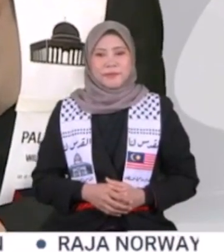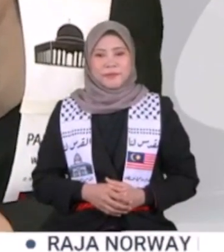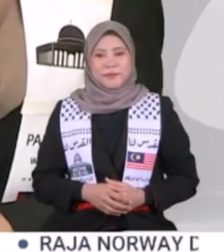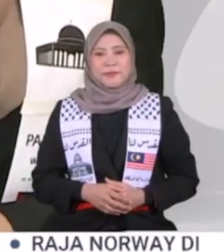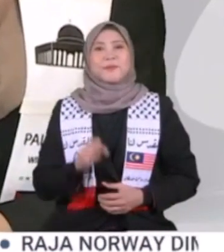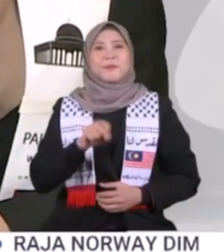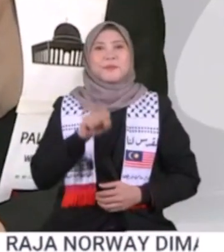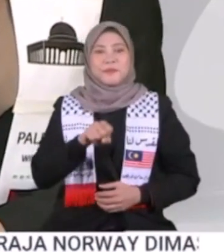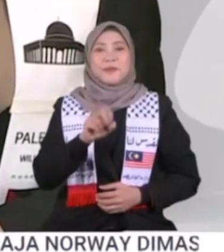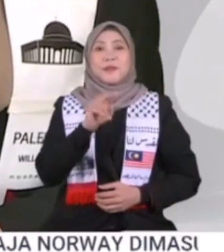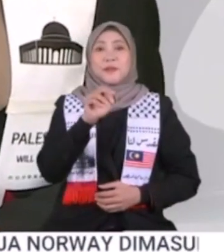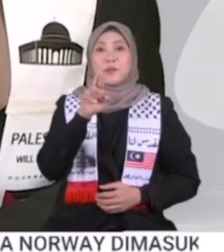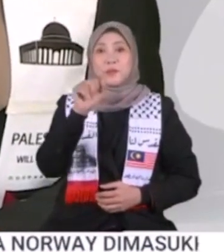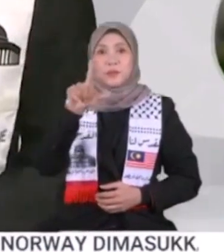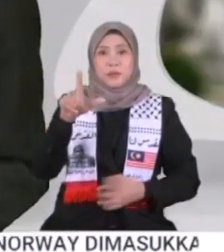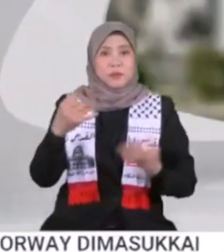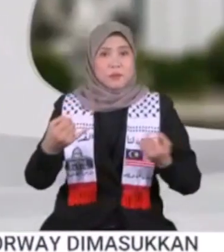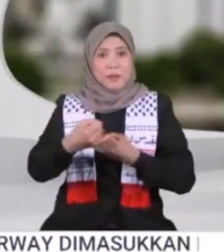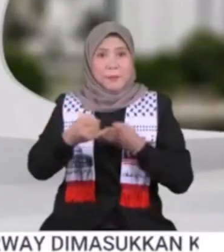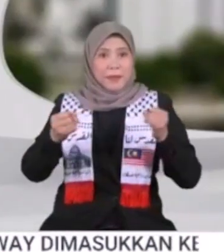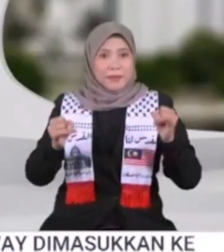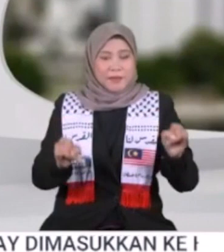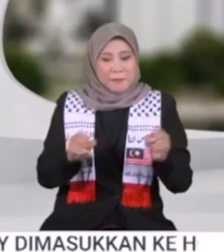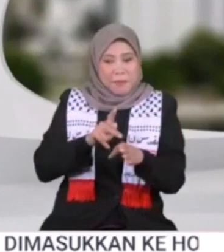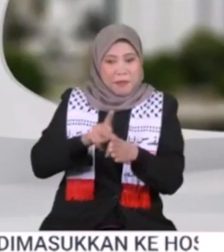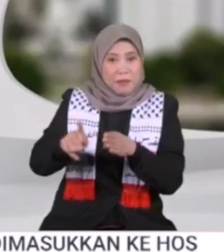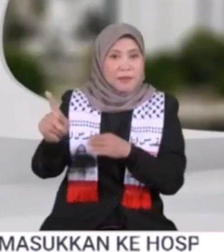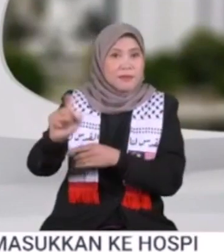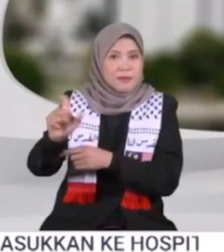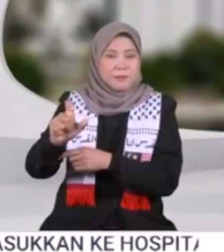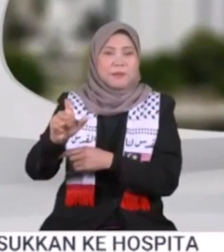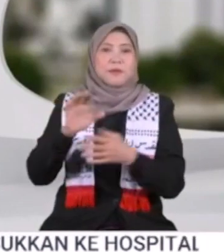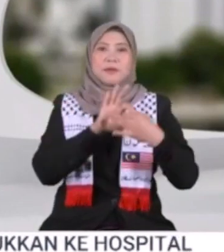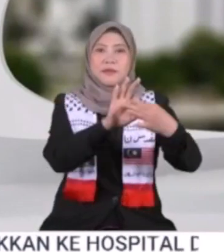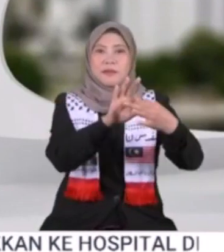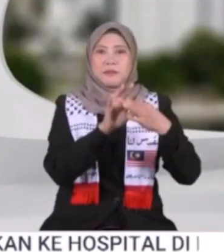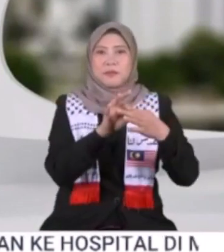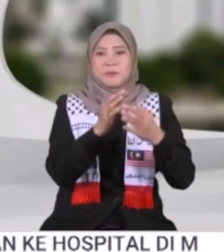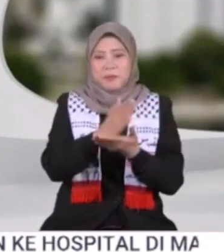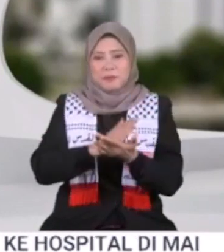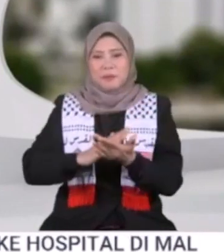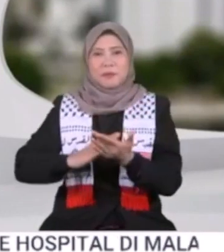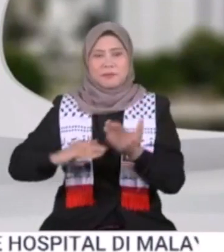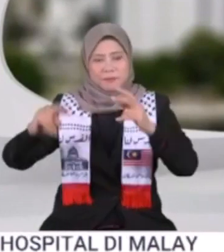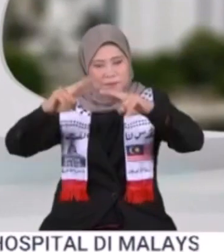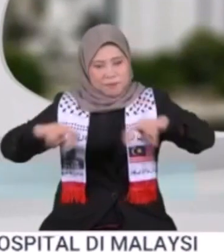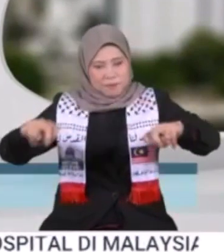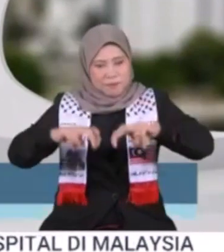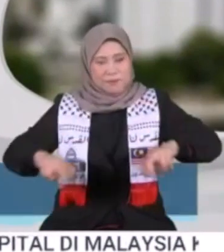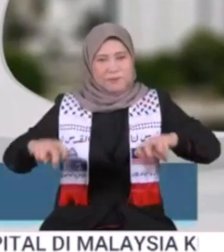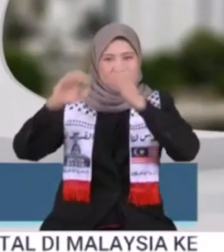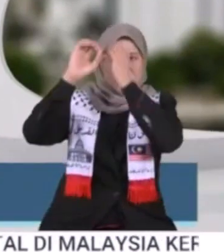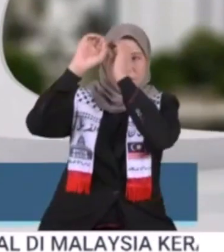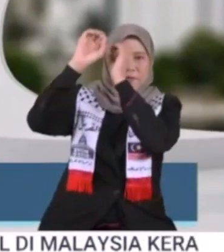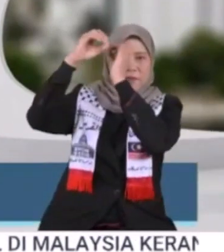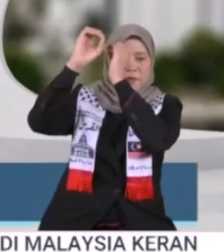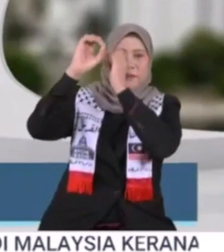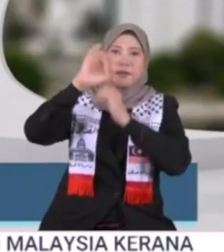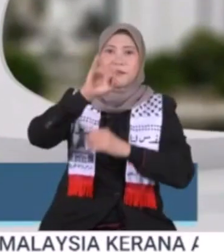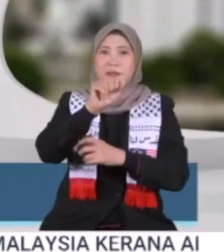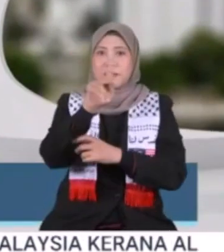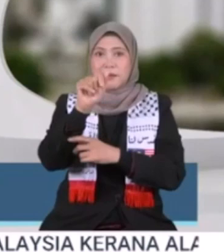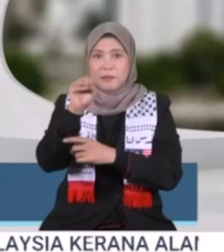Ya Nurul, baru-baru ini Jabatan Mufti Wilayah Persekutuan dengan kerjasama bahagian penyelidikan Falak JAKIM